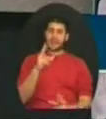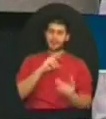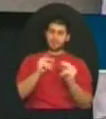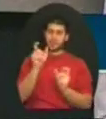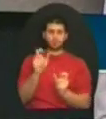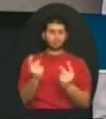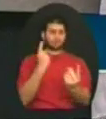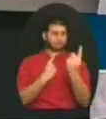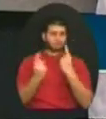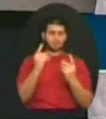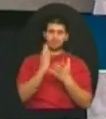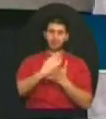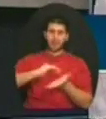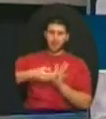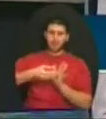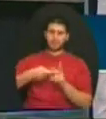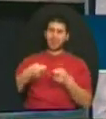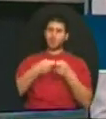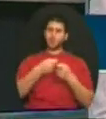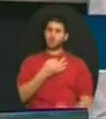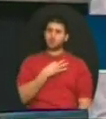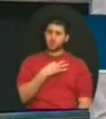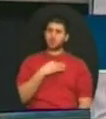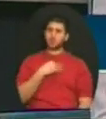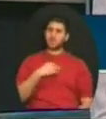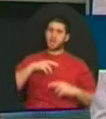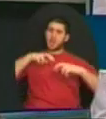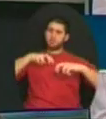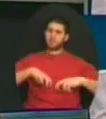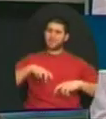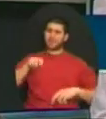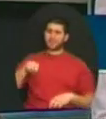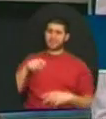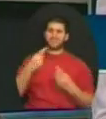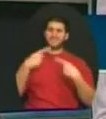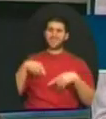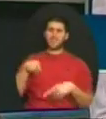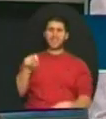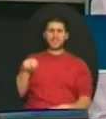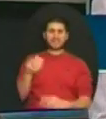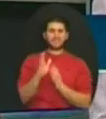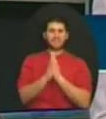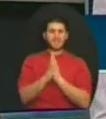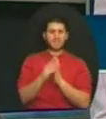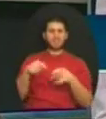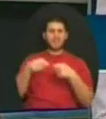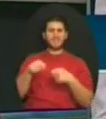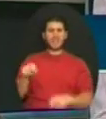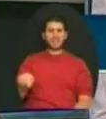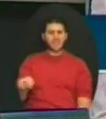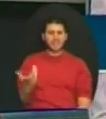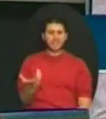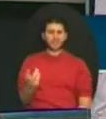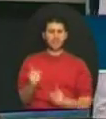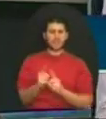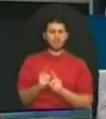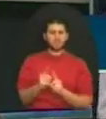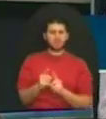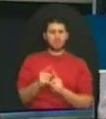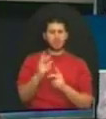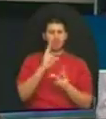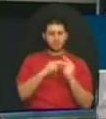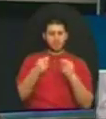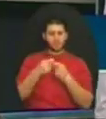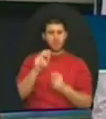עוברים ושווים ולהחתים אותם לתנועה. זה לשבת פה בכנסת, בוועדות הכנסת, ולבקש מחברי הכנסת לחזור ולדבר